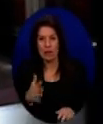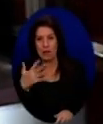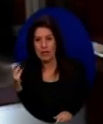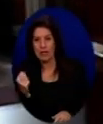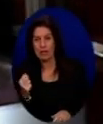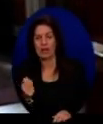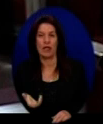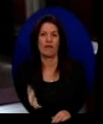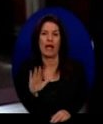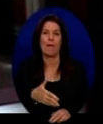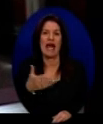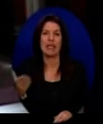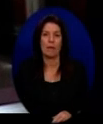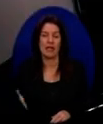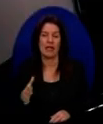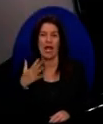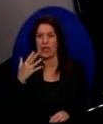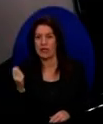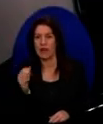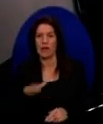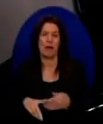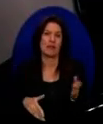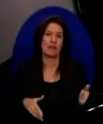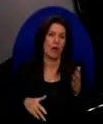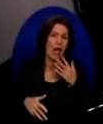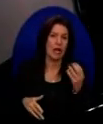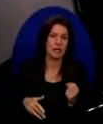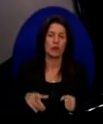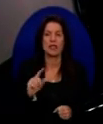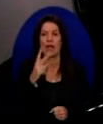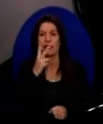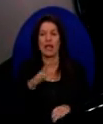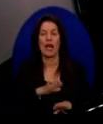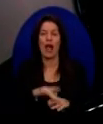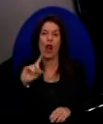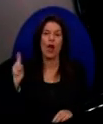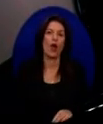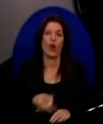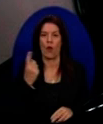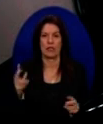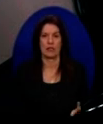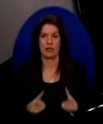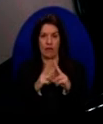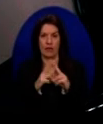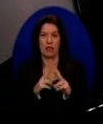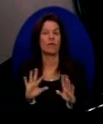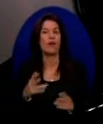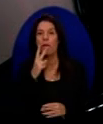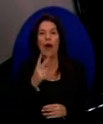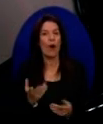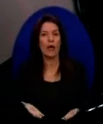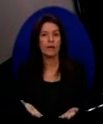הקיצוני והשמאל הקיצוני, צריך להסתכל על צרפת כולה. ומה שאנחנו רואים, הסטטיסטיקה